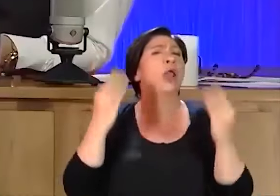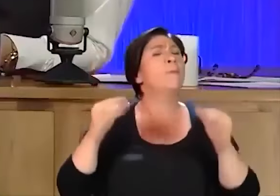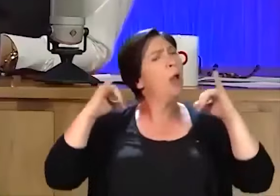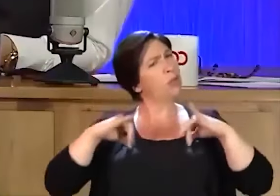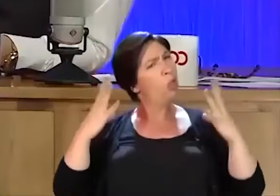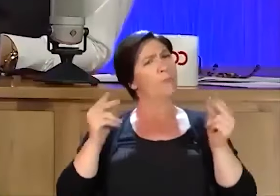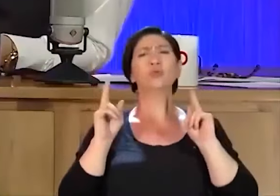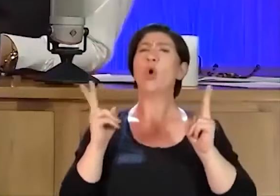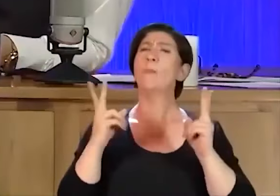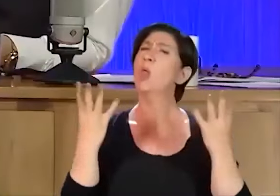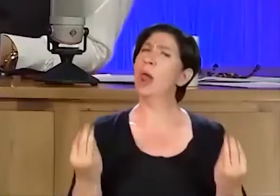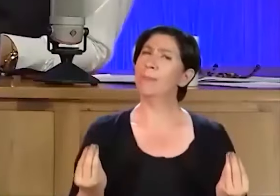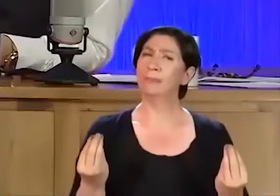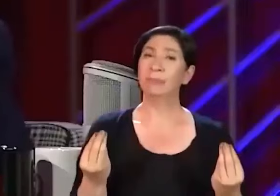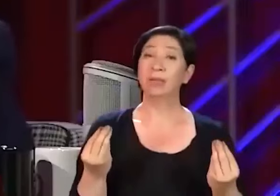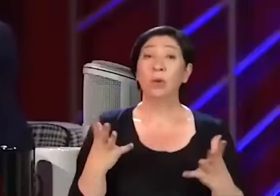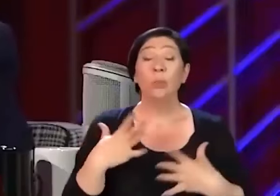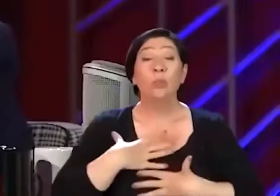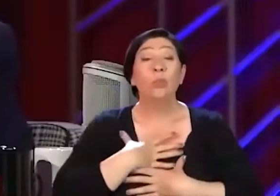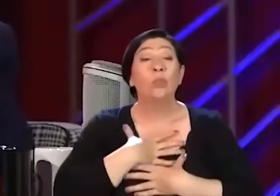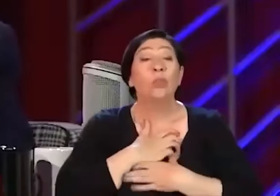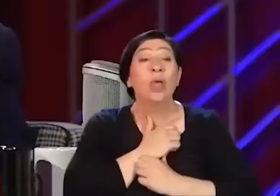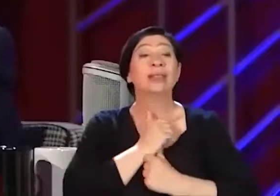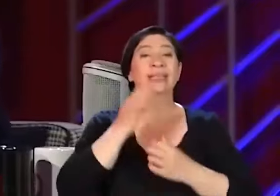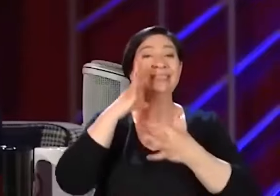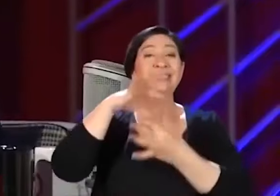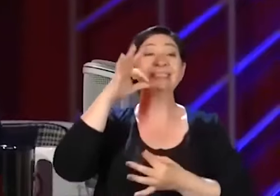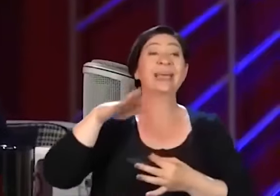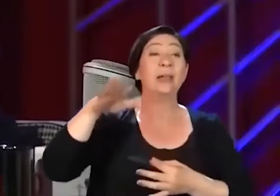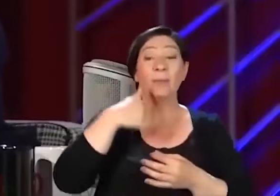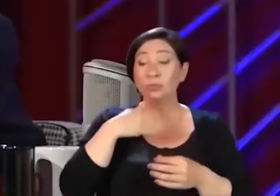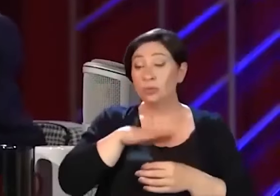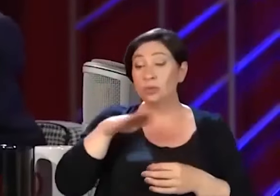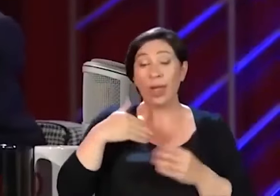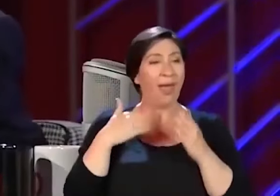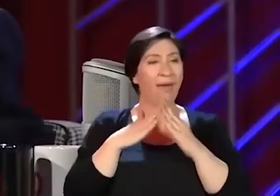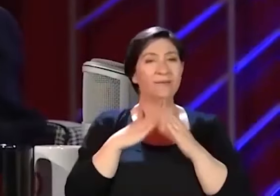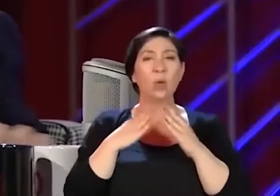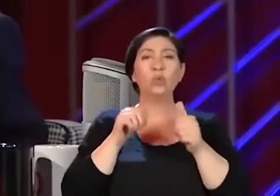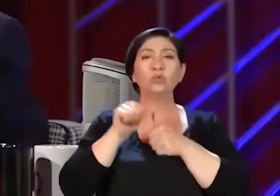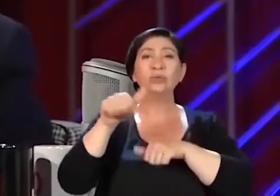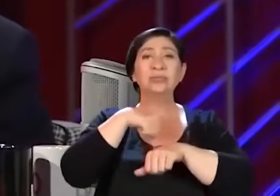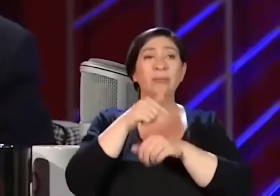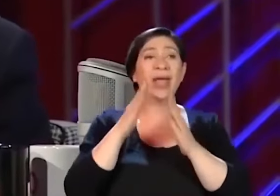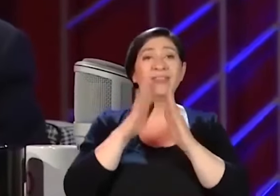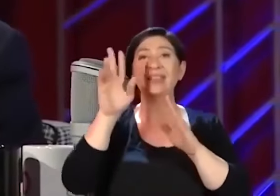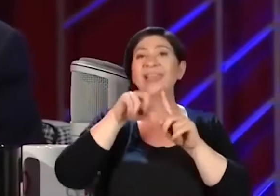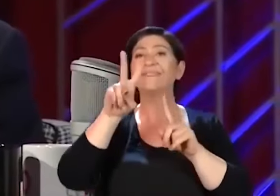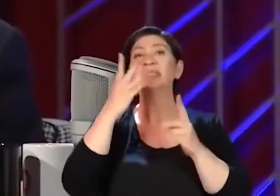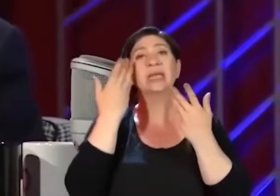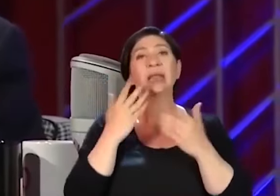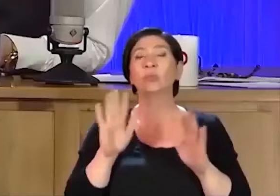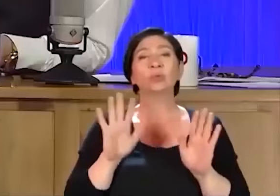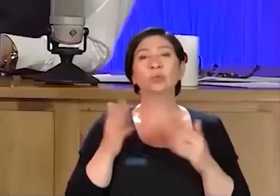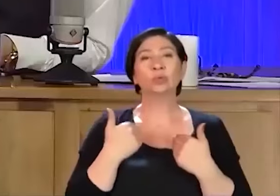olalım, normalleşelim. Bunaldı insanlar. Benim çocuklarım, ya ben evde, uzun zamandır biz evde televizyon